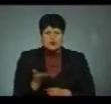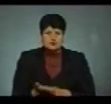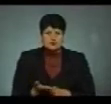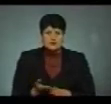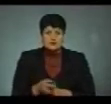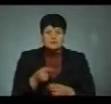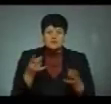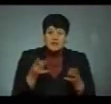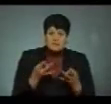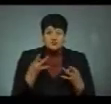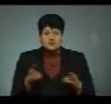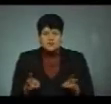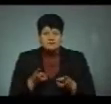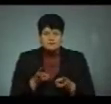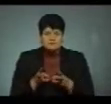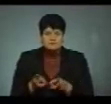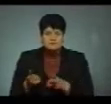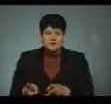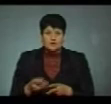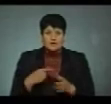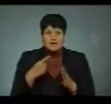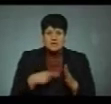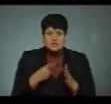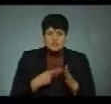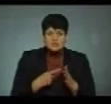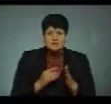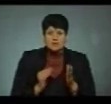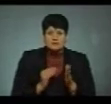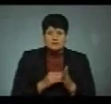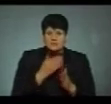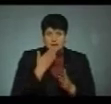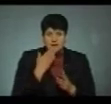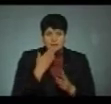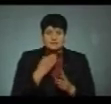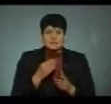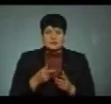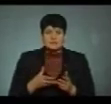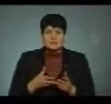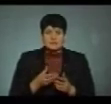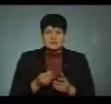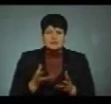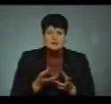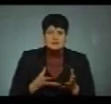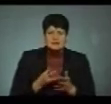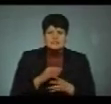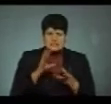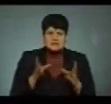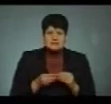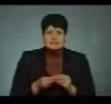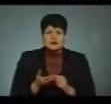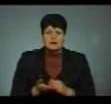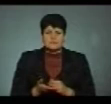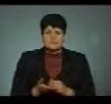тречі не треба. Вони обладнані лічильником, лічильник їм не підходить. Давай плати на загальну суму, скільки вони